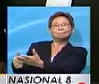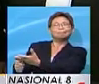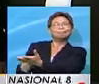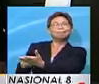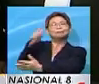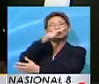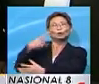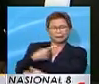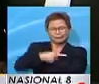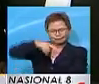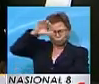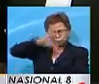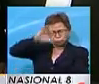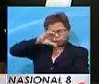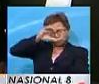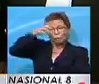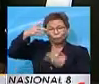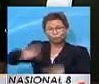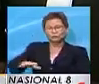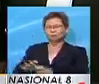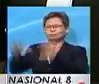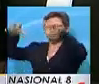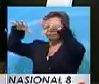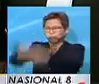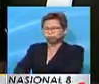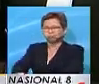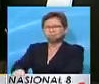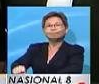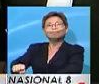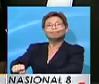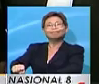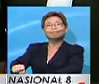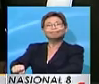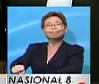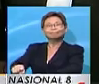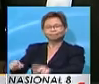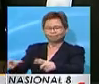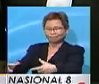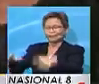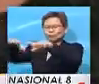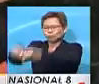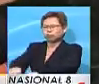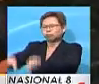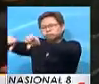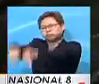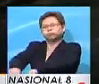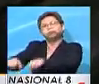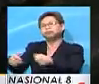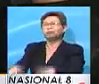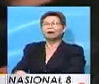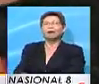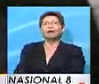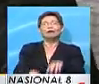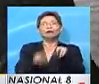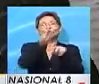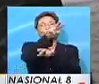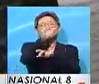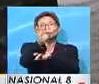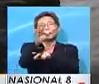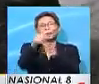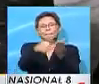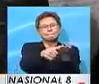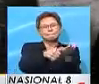memburu dan berjaya menumpas sindiket berkenaan sebanyak 29